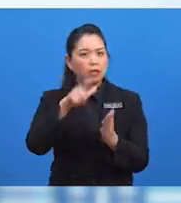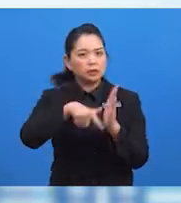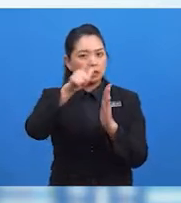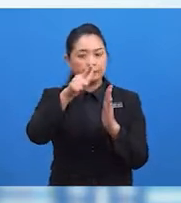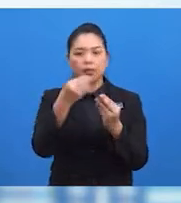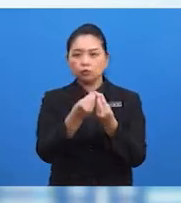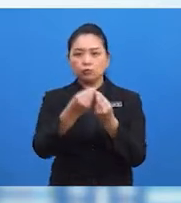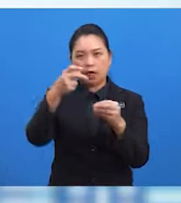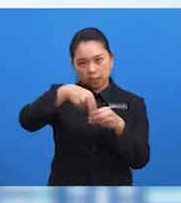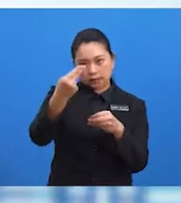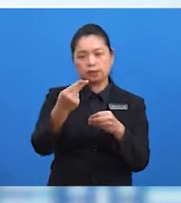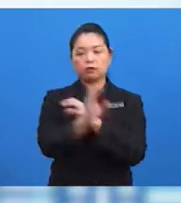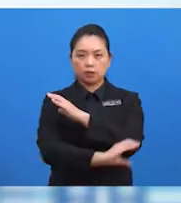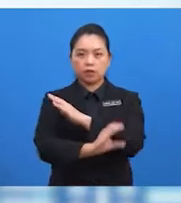negara.